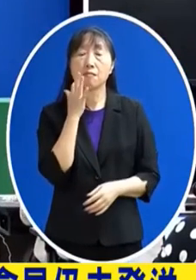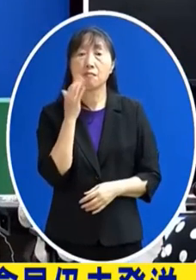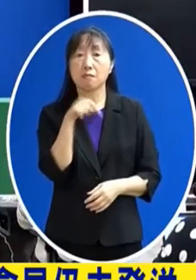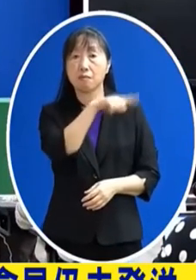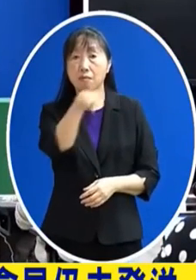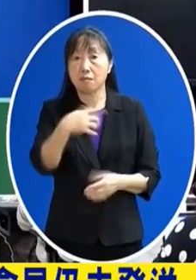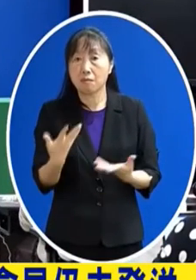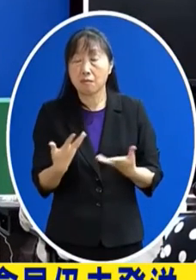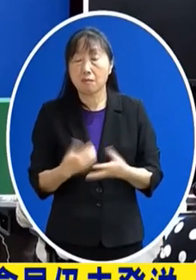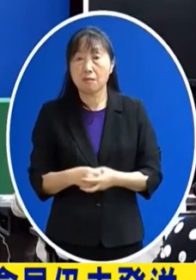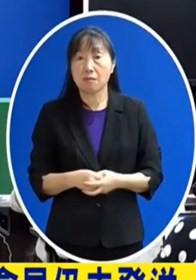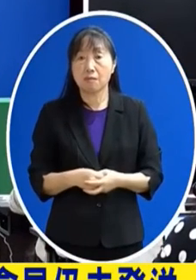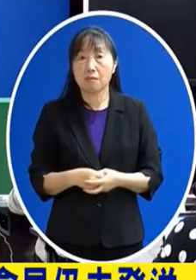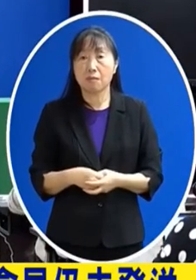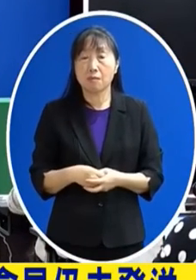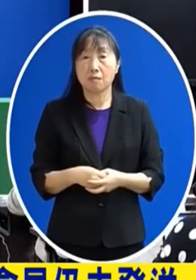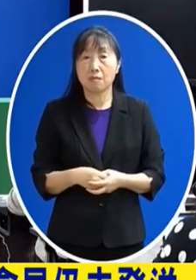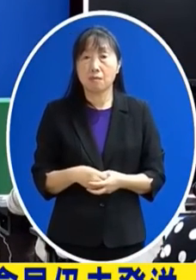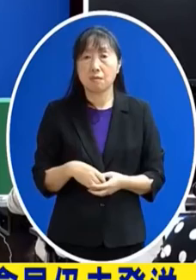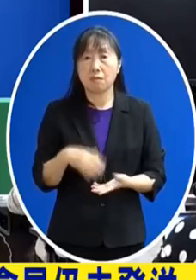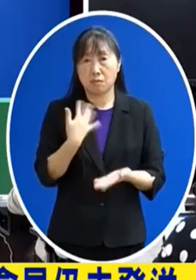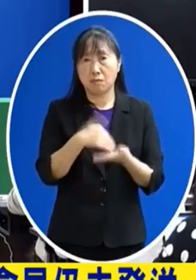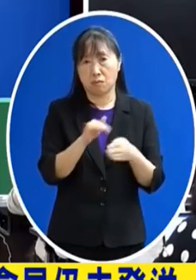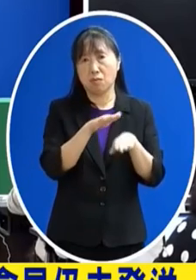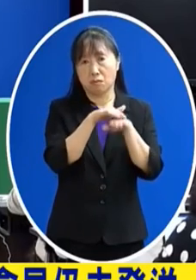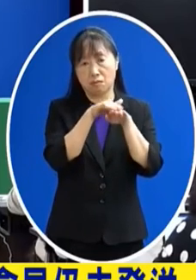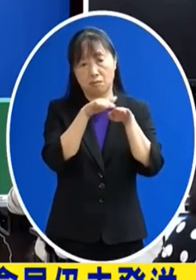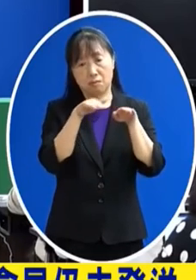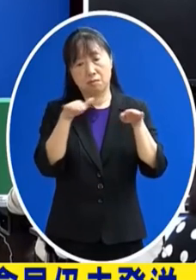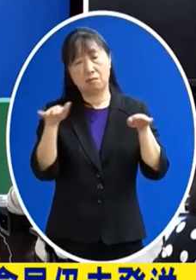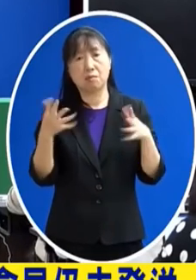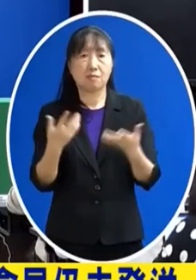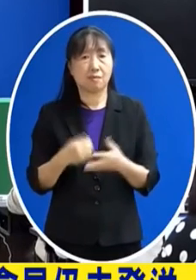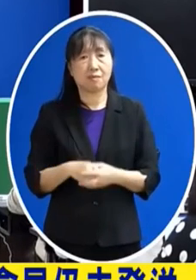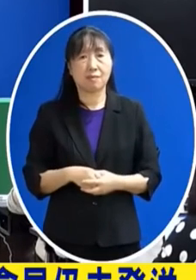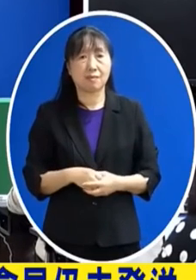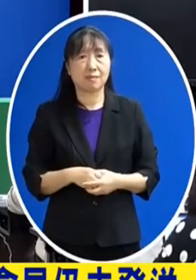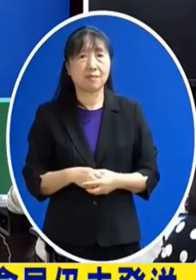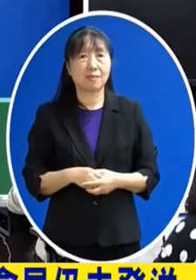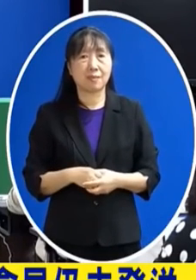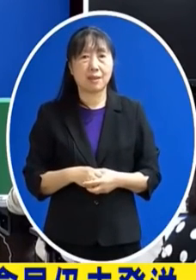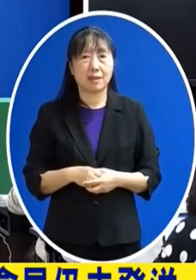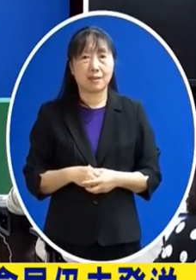陆港澳现在看起来算是蛮平顺的，哎，蛮平顺的。